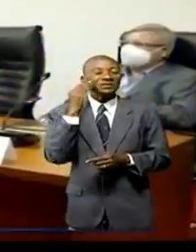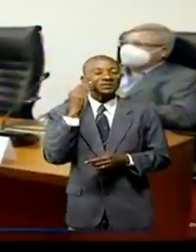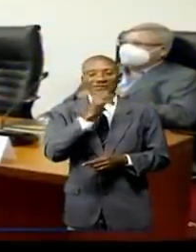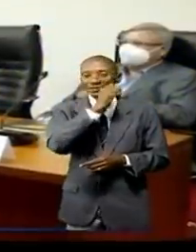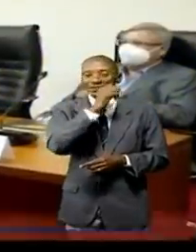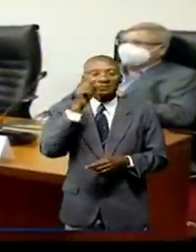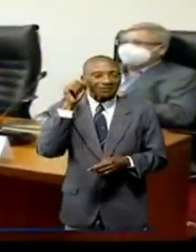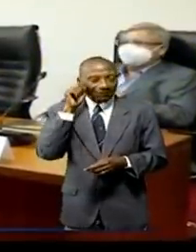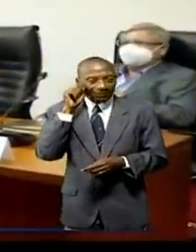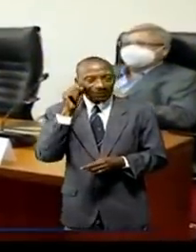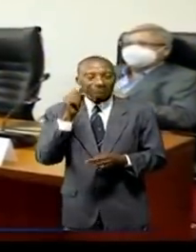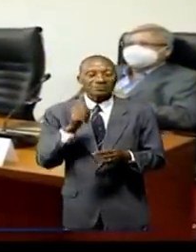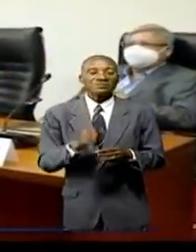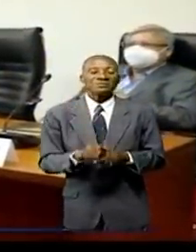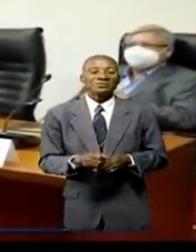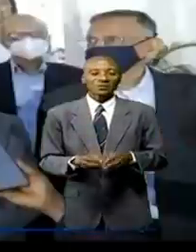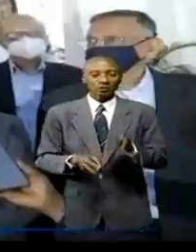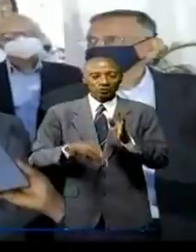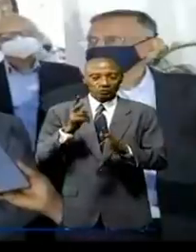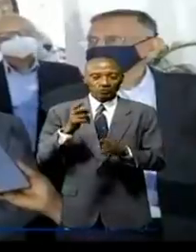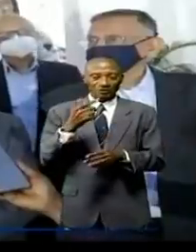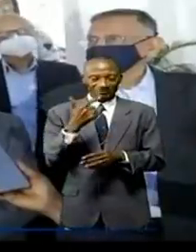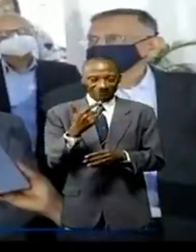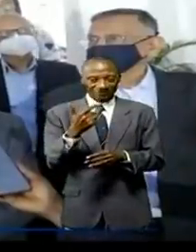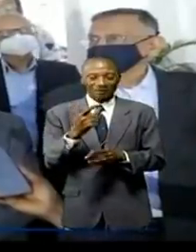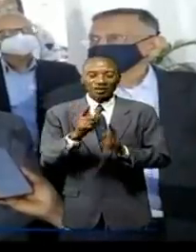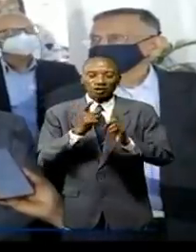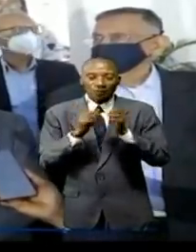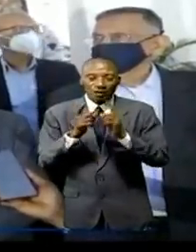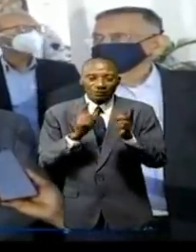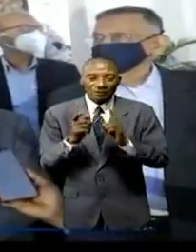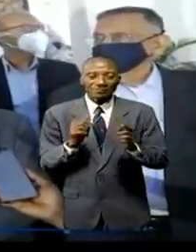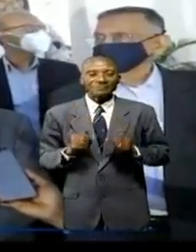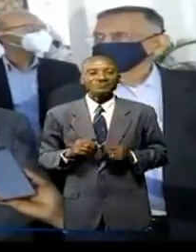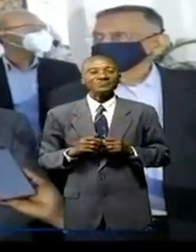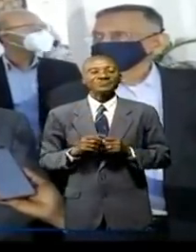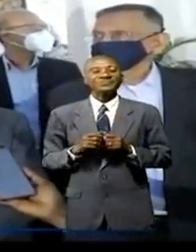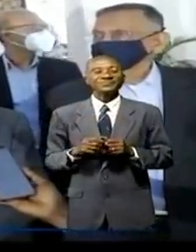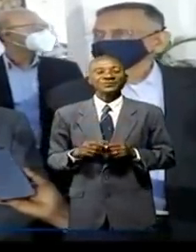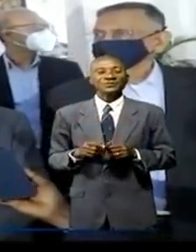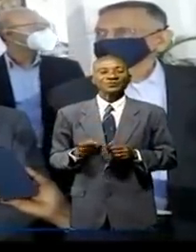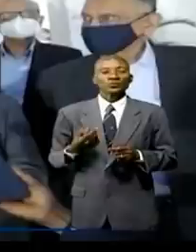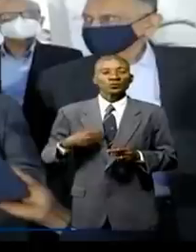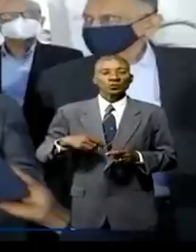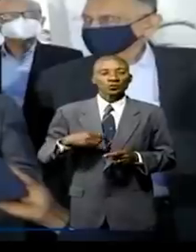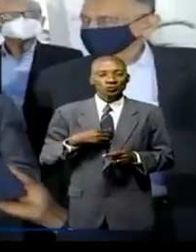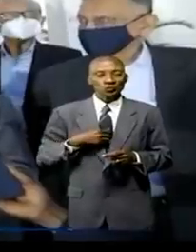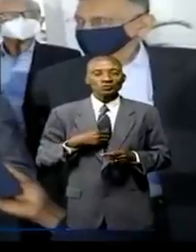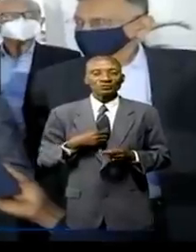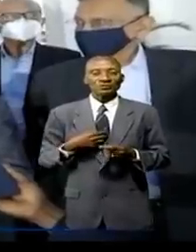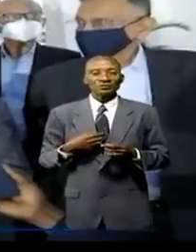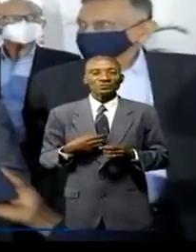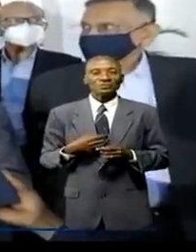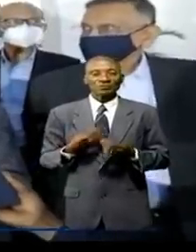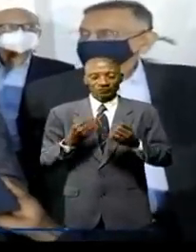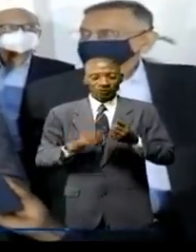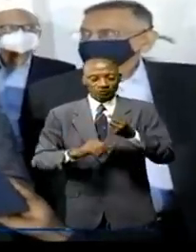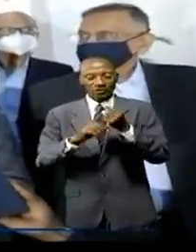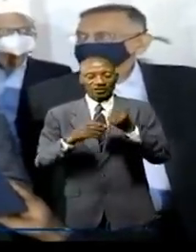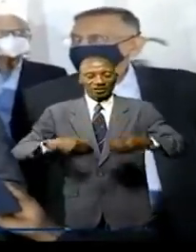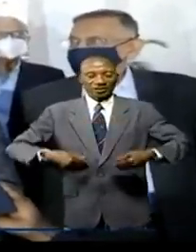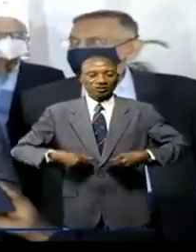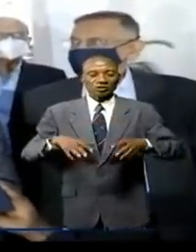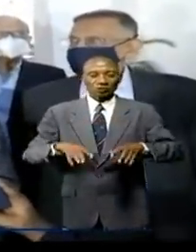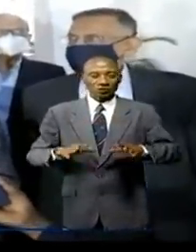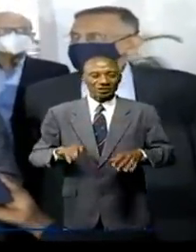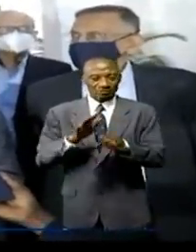samedi 12 février 2022. Affordable, good quality. Et la jeunesse congolaise en général, ils auront de l'emploi. Et dans